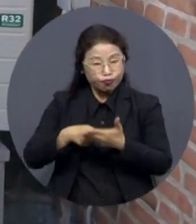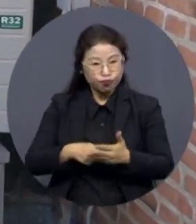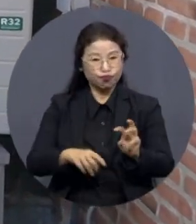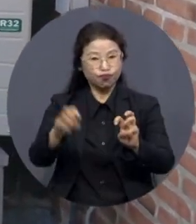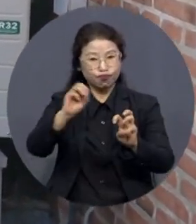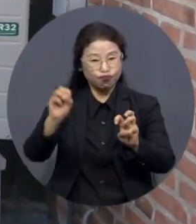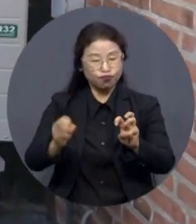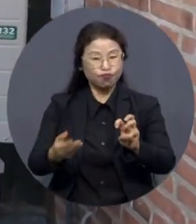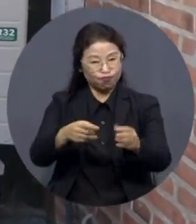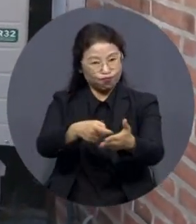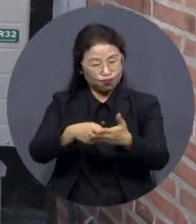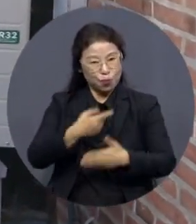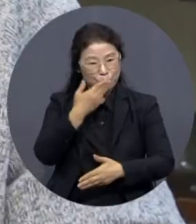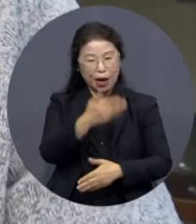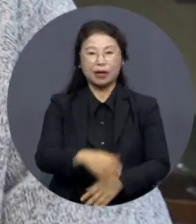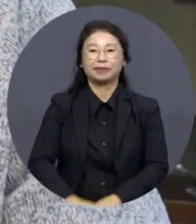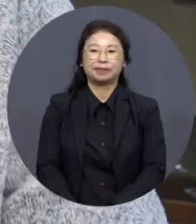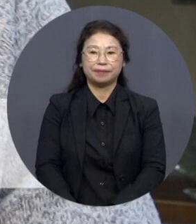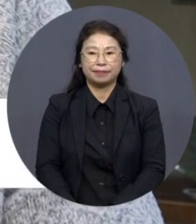넘게 줄었습니다.